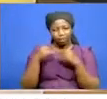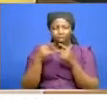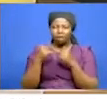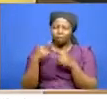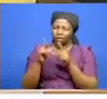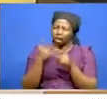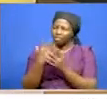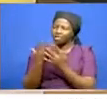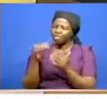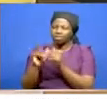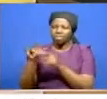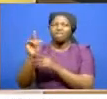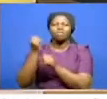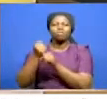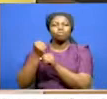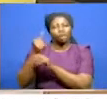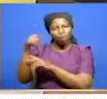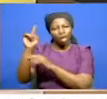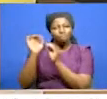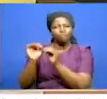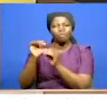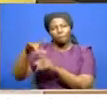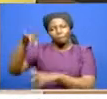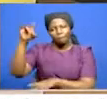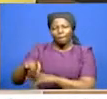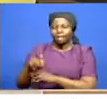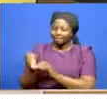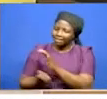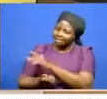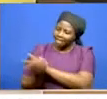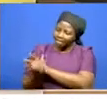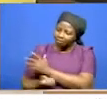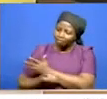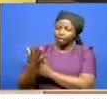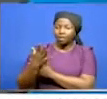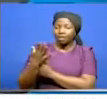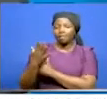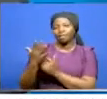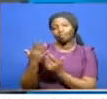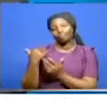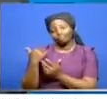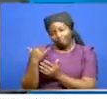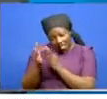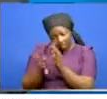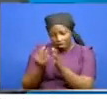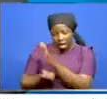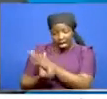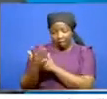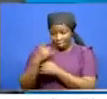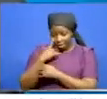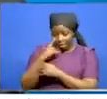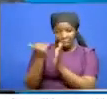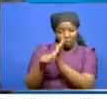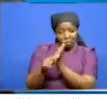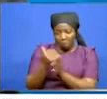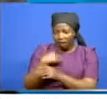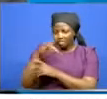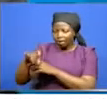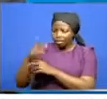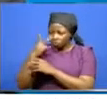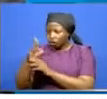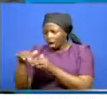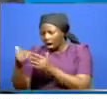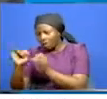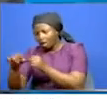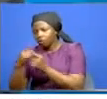afanye vizuri. Na ni lazima tumueleze. Sama tumemuelezea na tunaona inaingia kwa shida, mpaka tutafute vile tunaweza ifikia